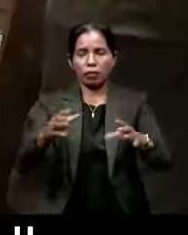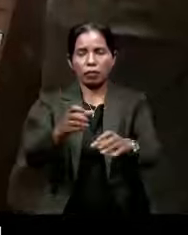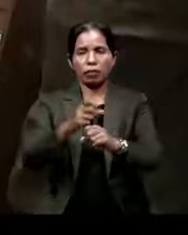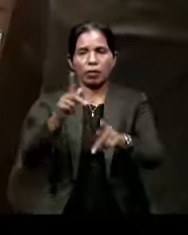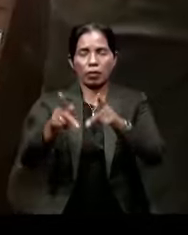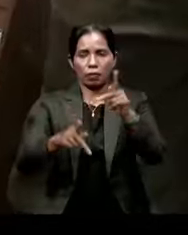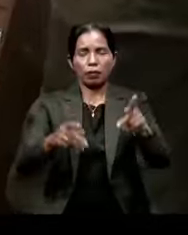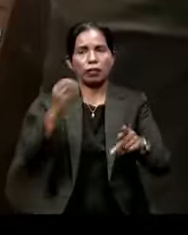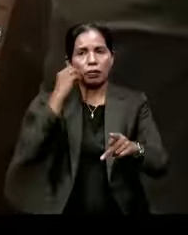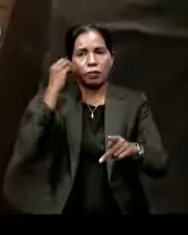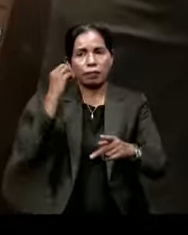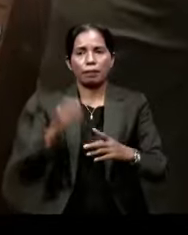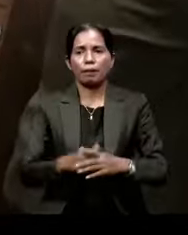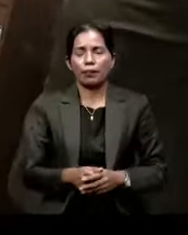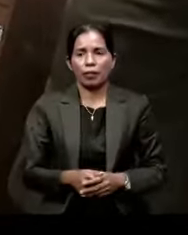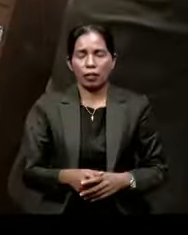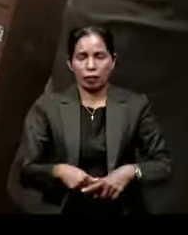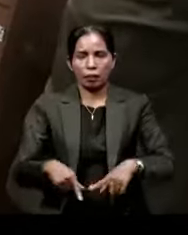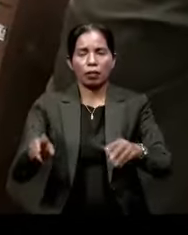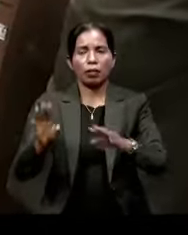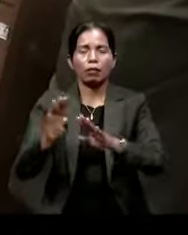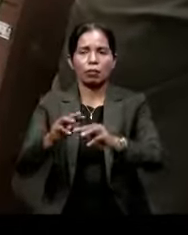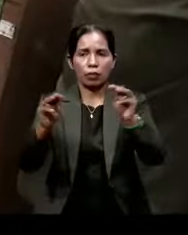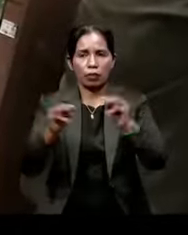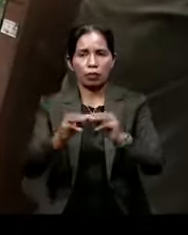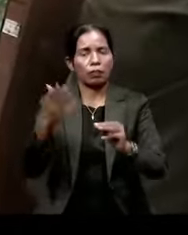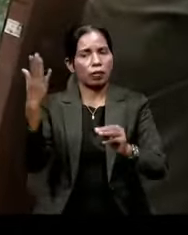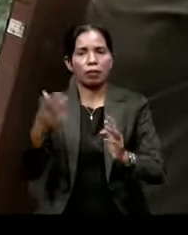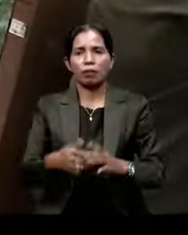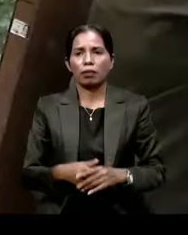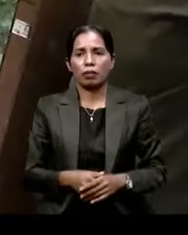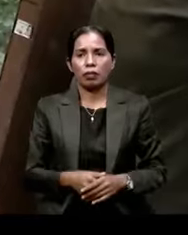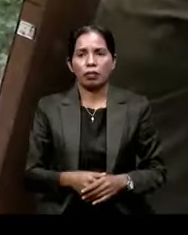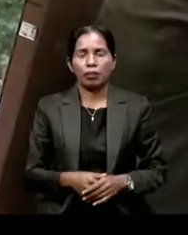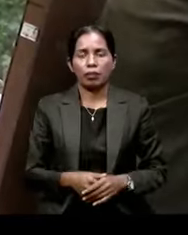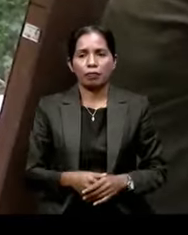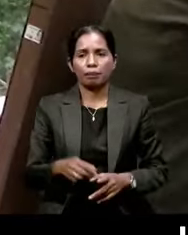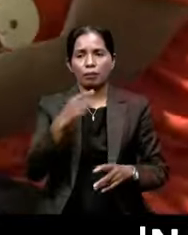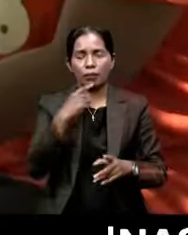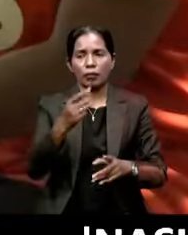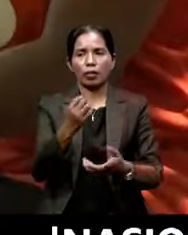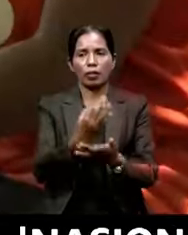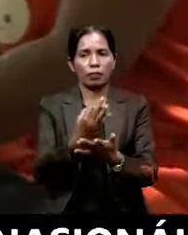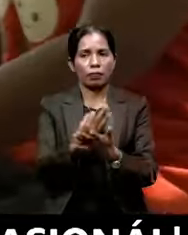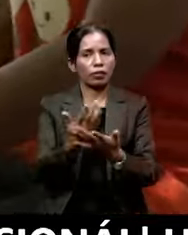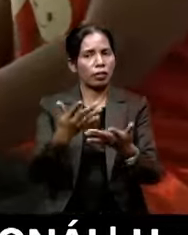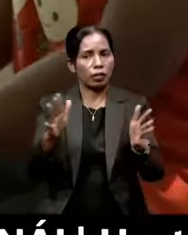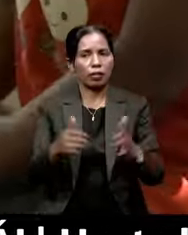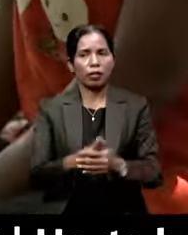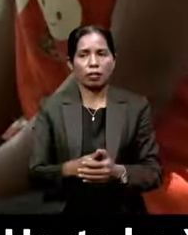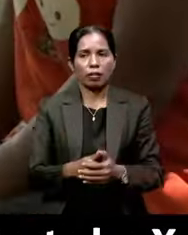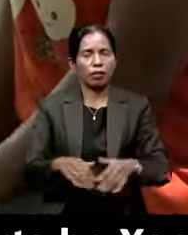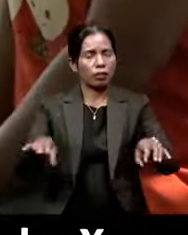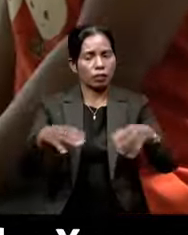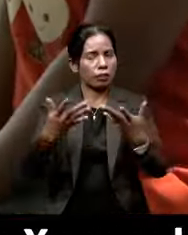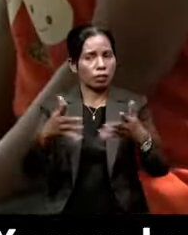uma. Ba iya ke distrik Tumos, iya ne ba, botira karik osan layan. Lapangan servis itu